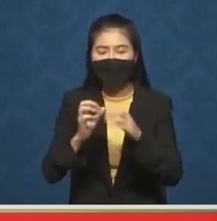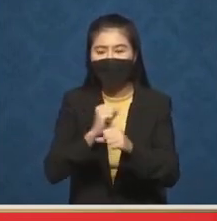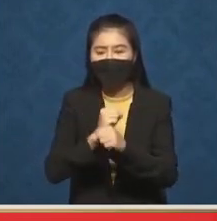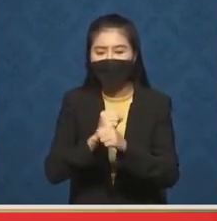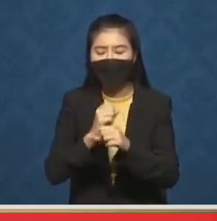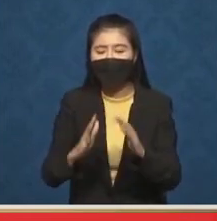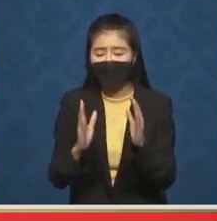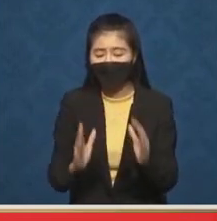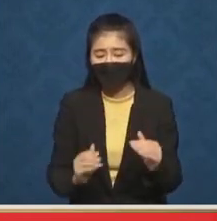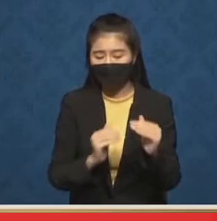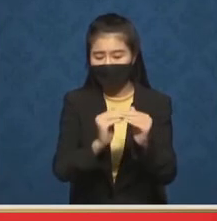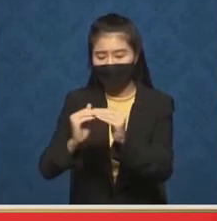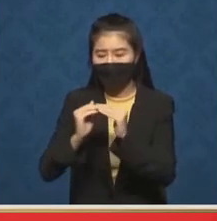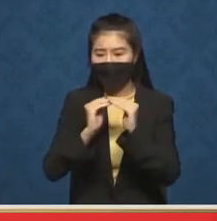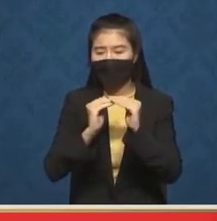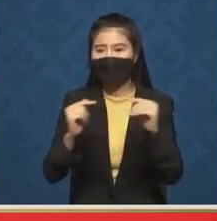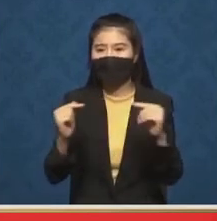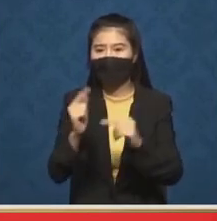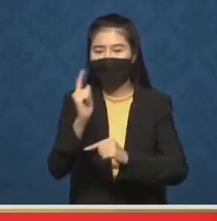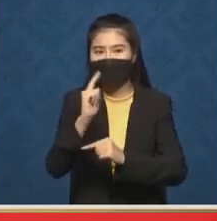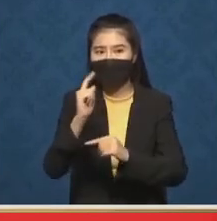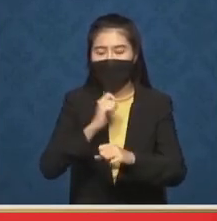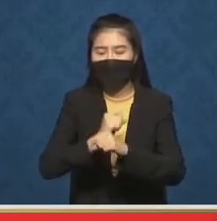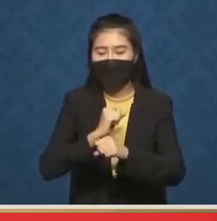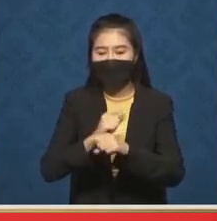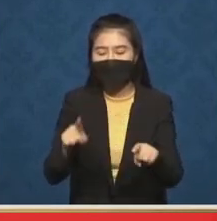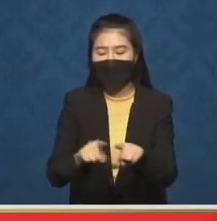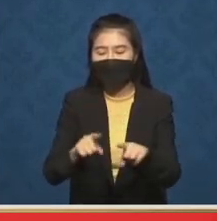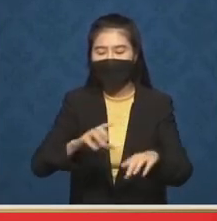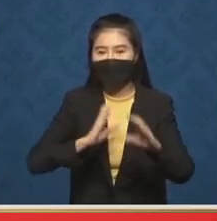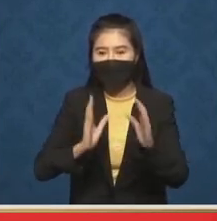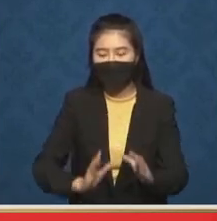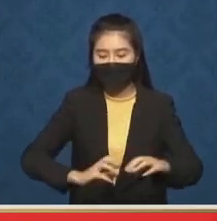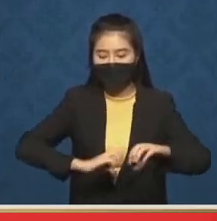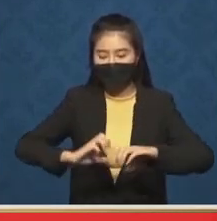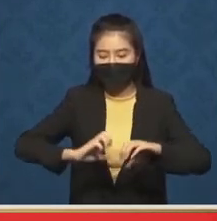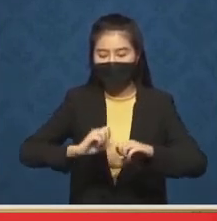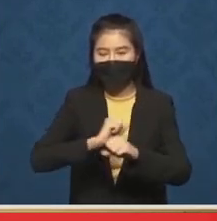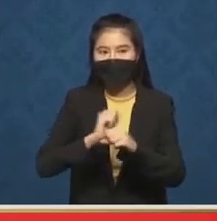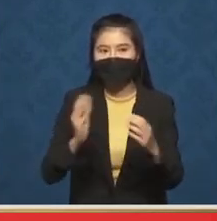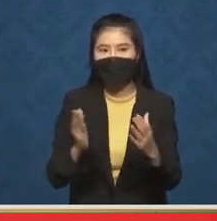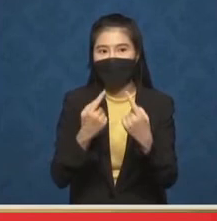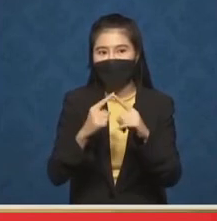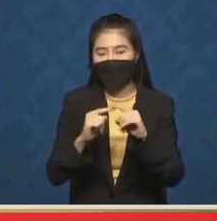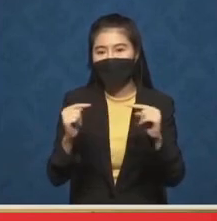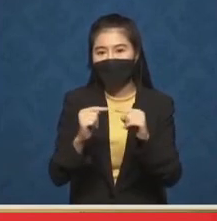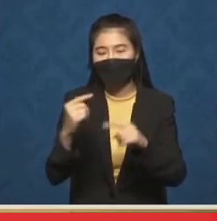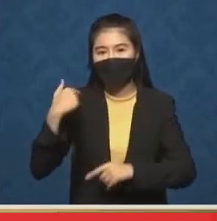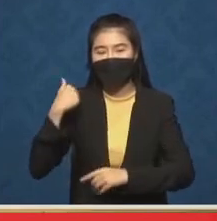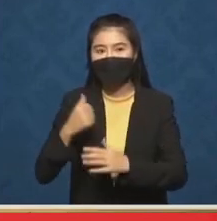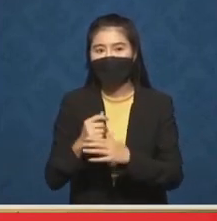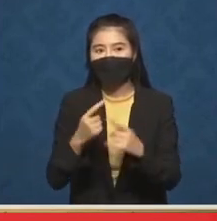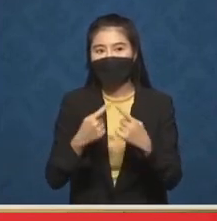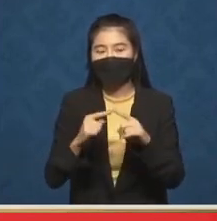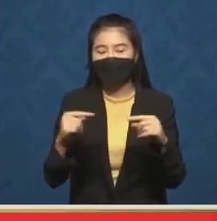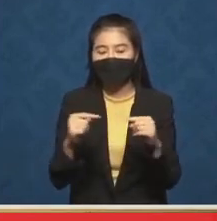ที่มีการรกรองให้เราเป็นเสมือนพูดทำเนินการ แต่ในด้านการเมืองด้วยก็เช่นกันแตเราจะ